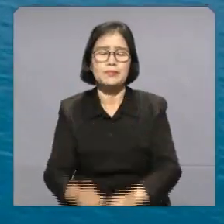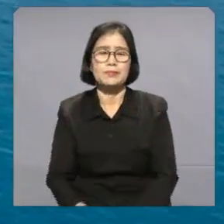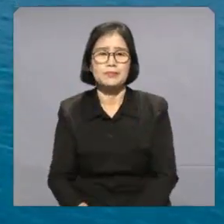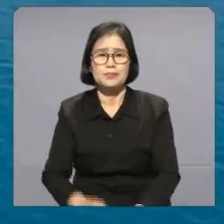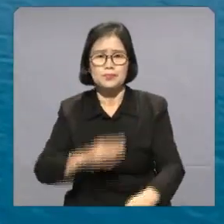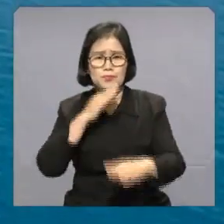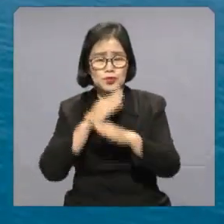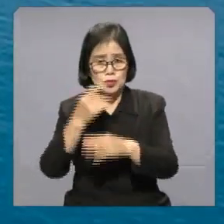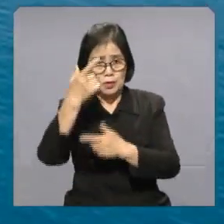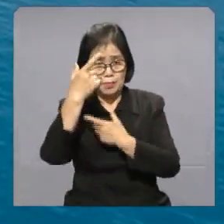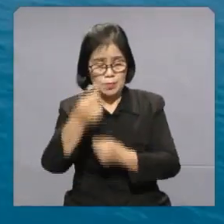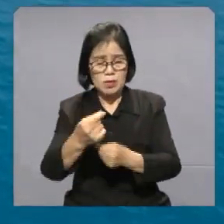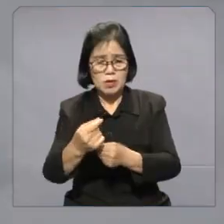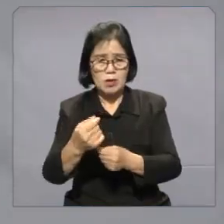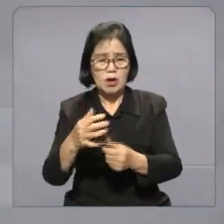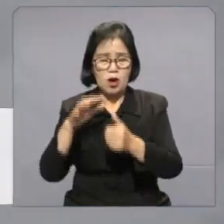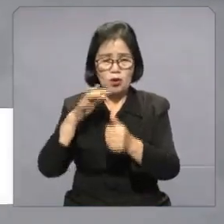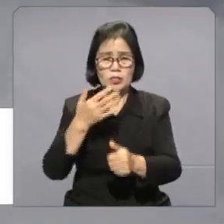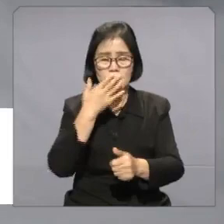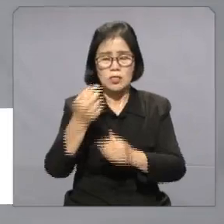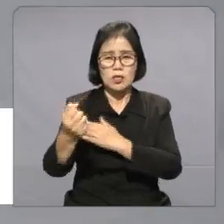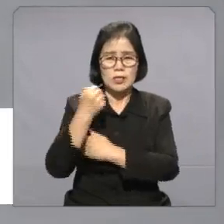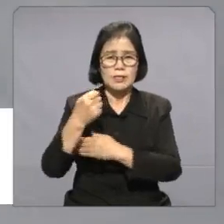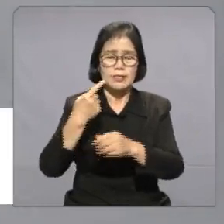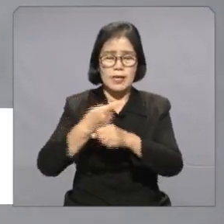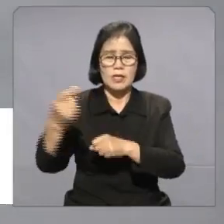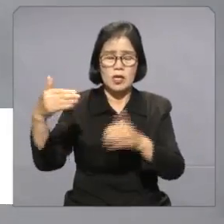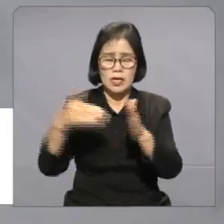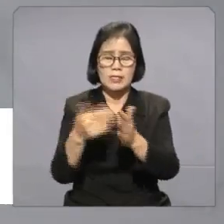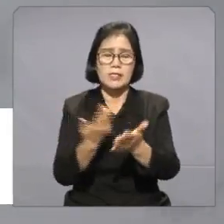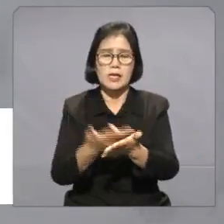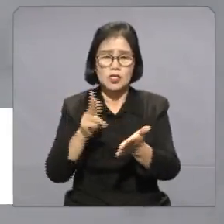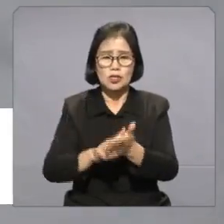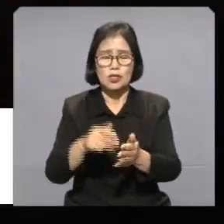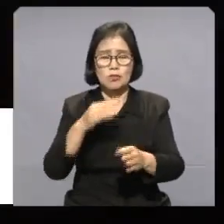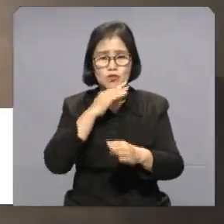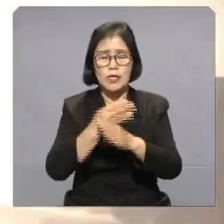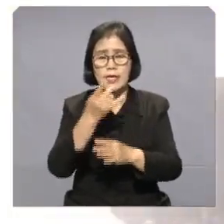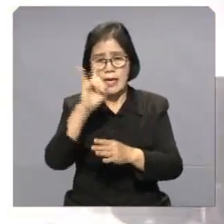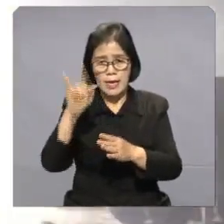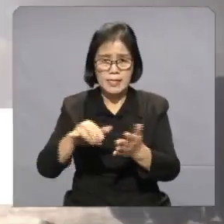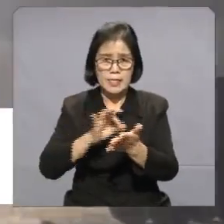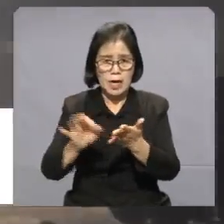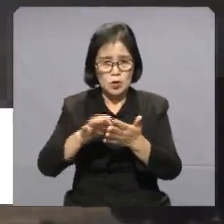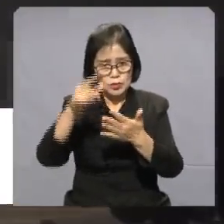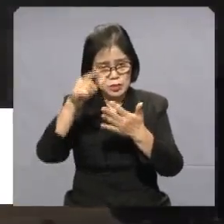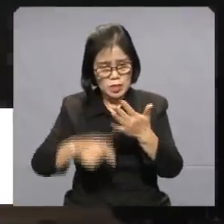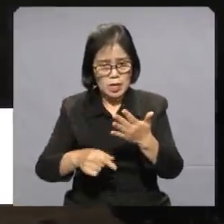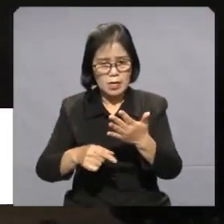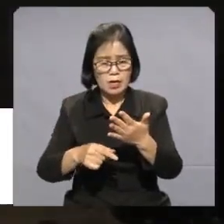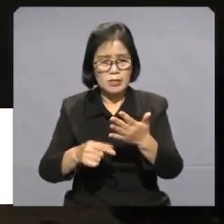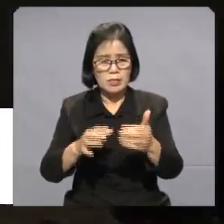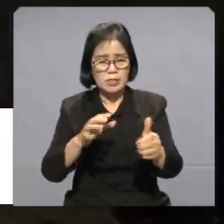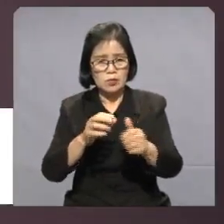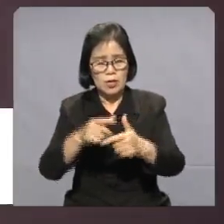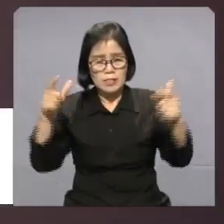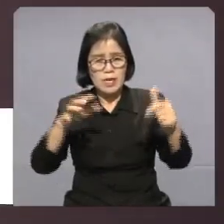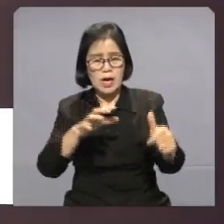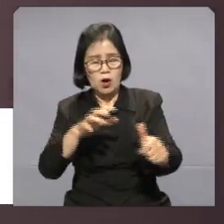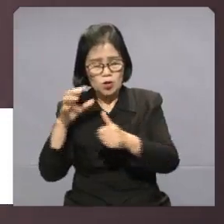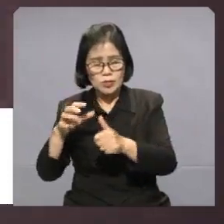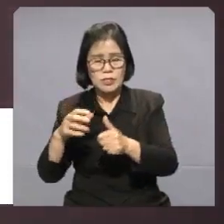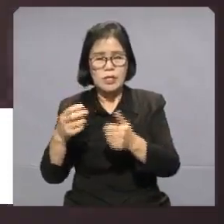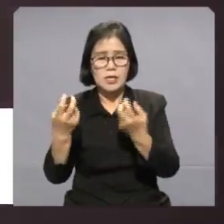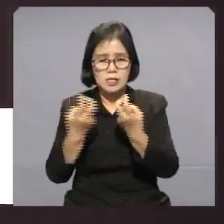대북 맞춤형 억제 전략을 내년까지 개정하고 북한 핵 사용 시나리오를 상정한 확장 억제 수단 연습도